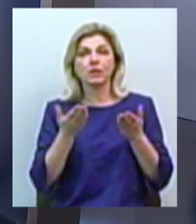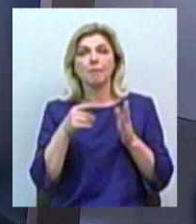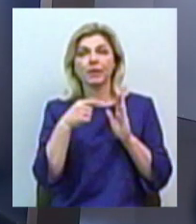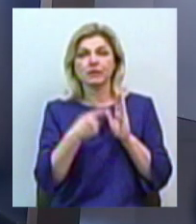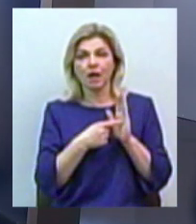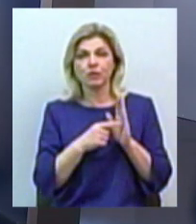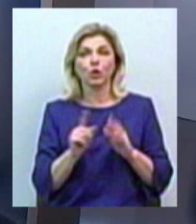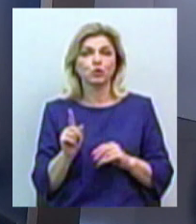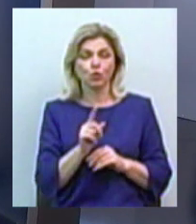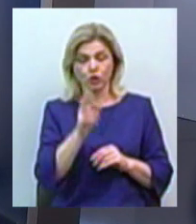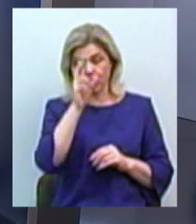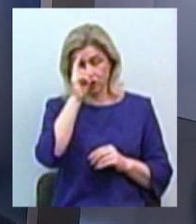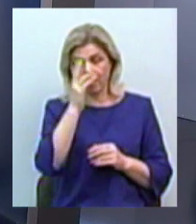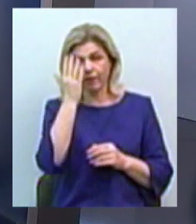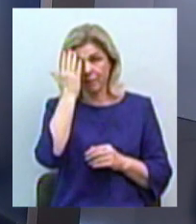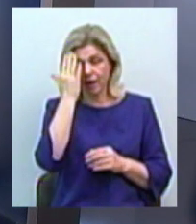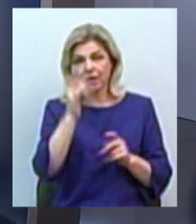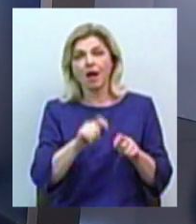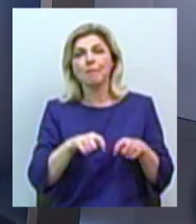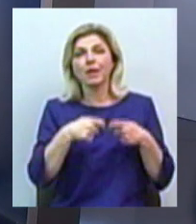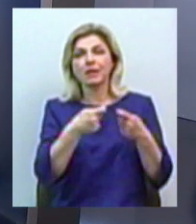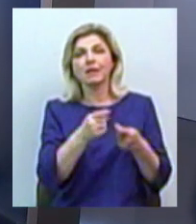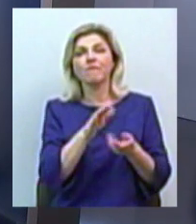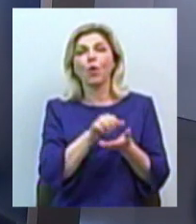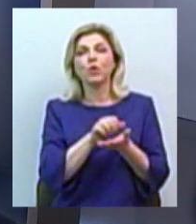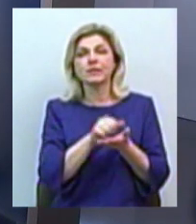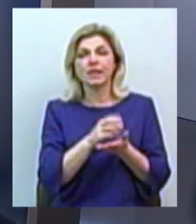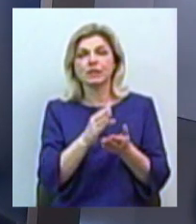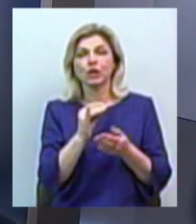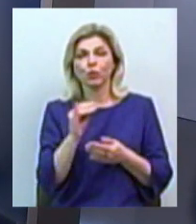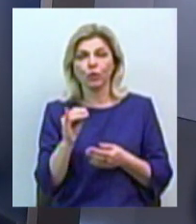держава має намір передати у концесію такий